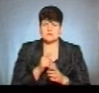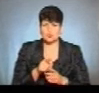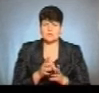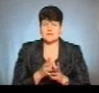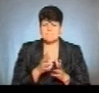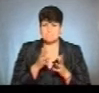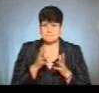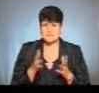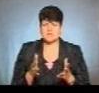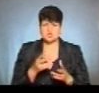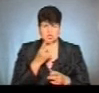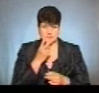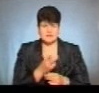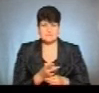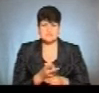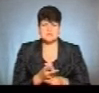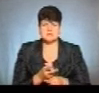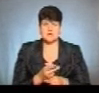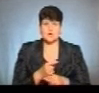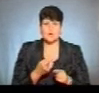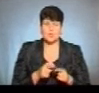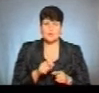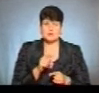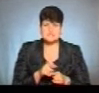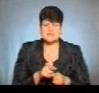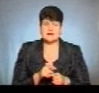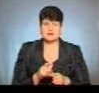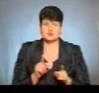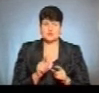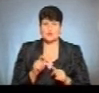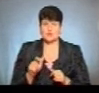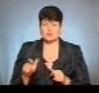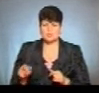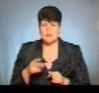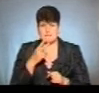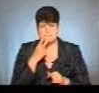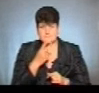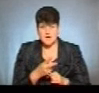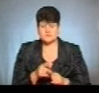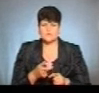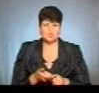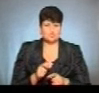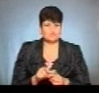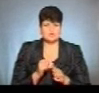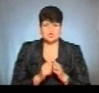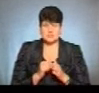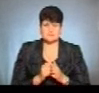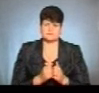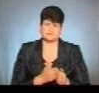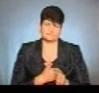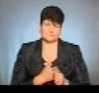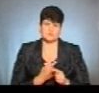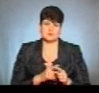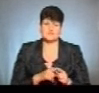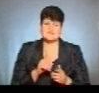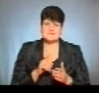найбільше дивляться, то відповідно оці те, що люди бачать, вони дуже часто схильні цьому